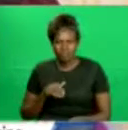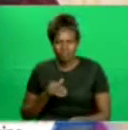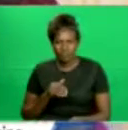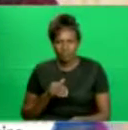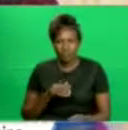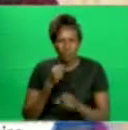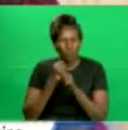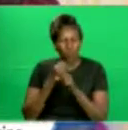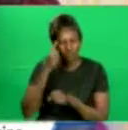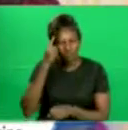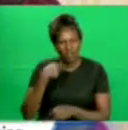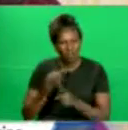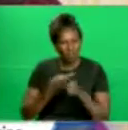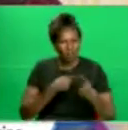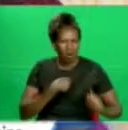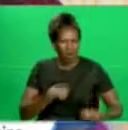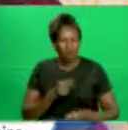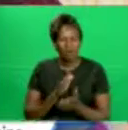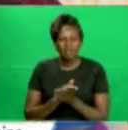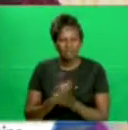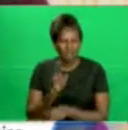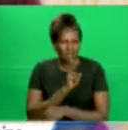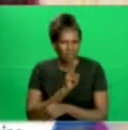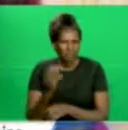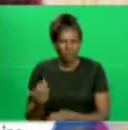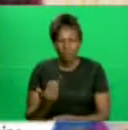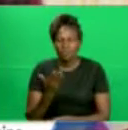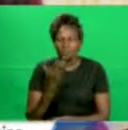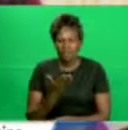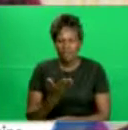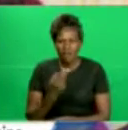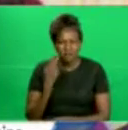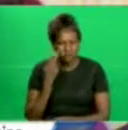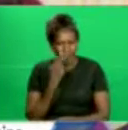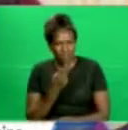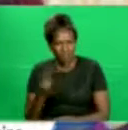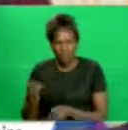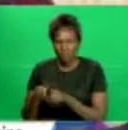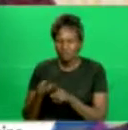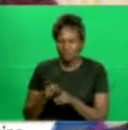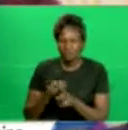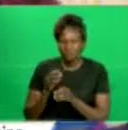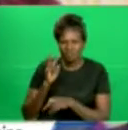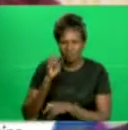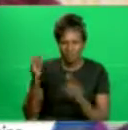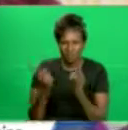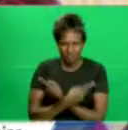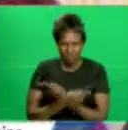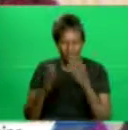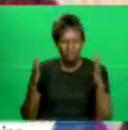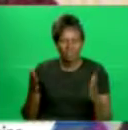roho, which is the woman heart. Akaangalia watoto, anaangalia pia wake. Akiona tofauti ni kubwa